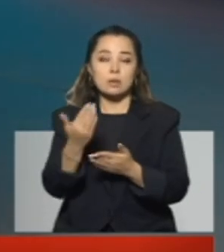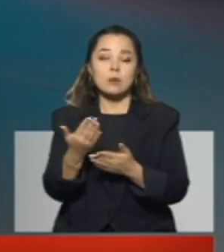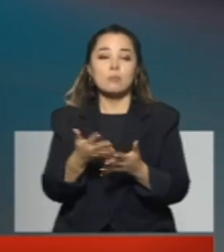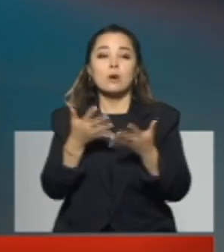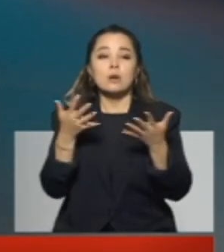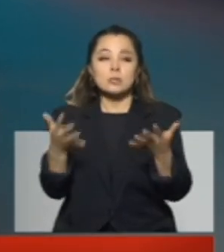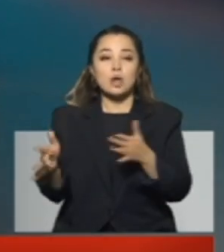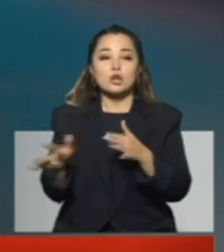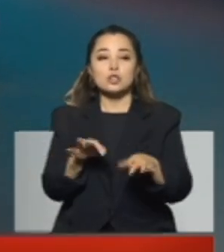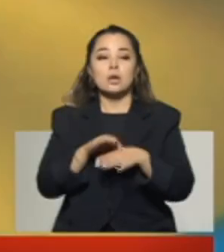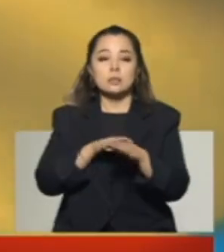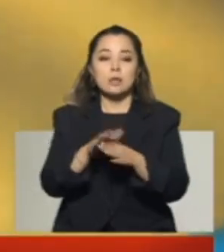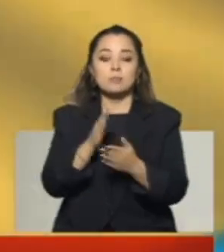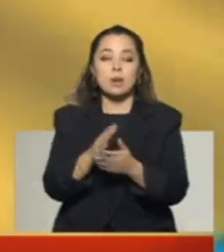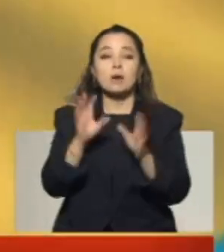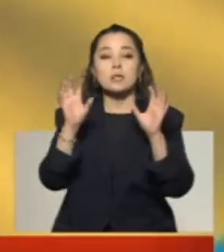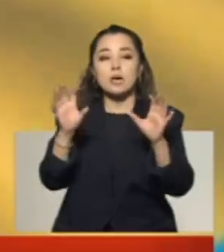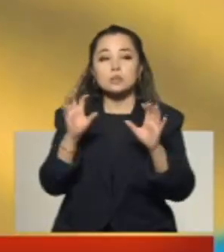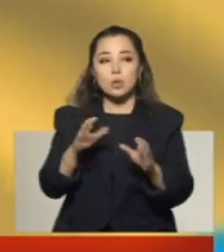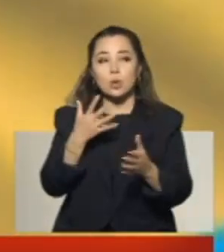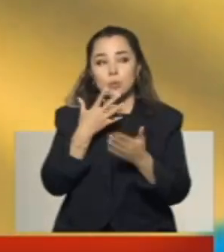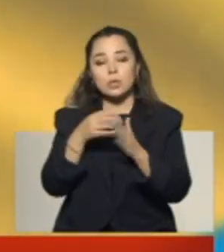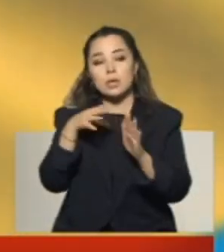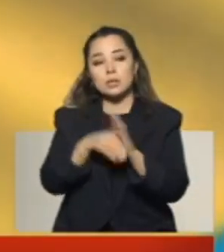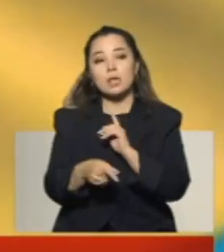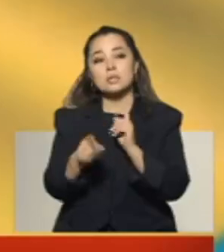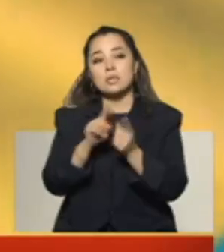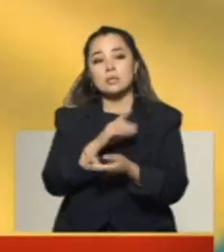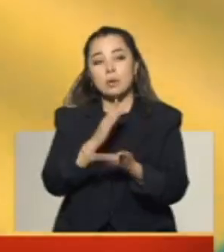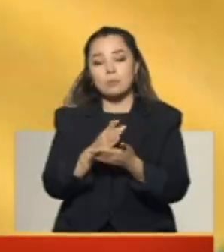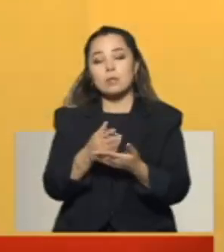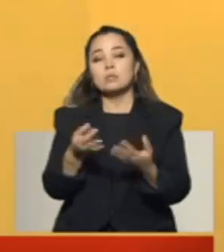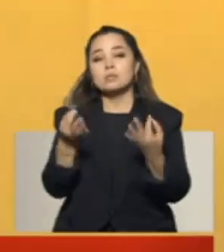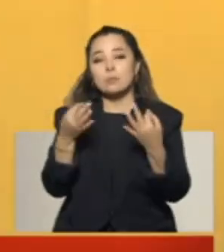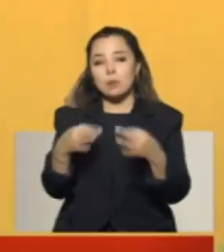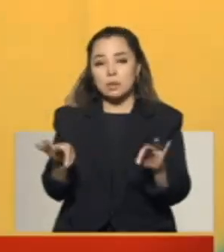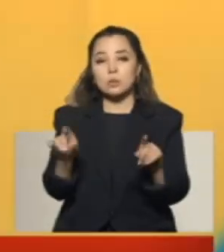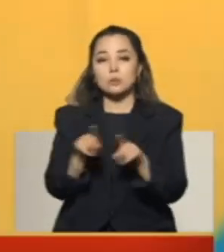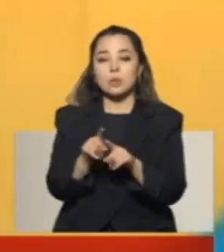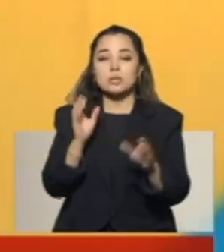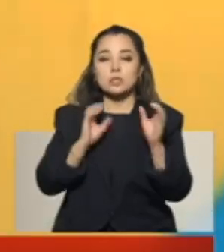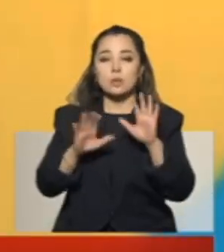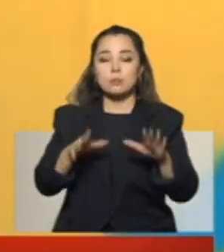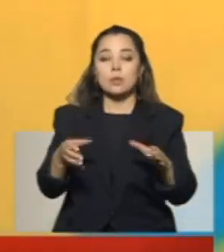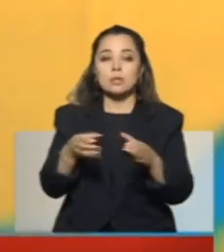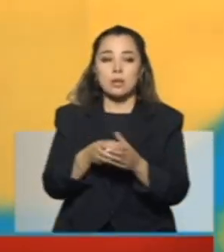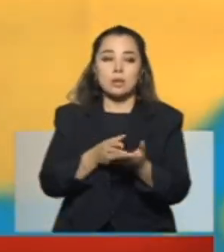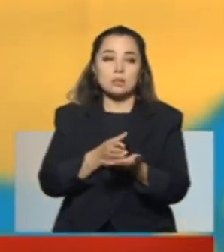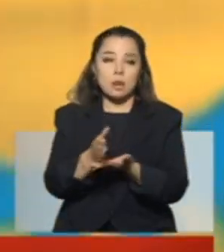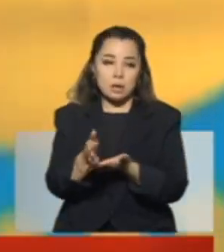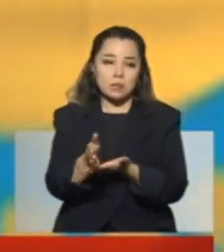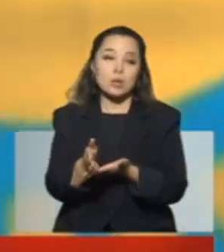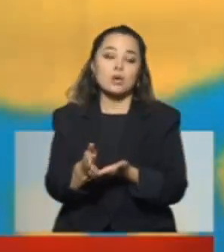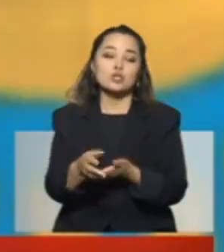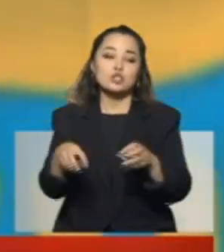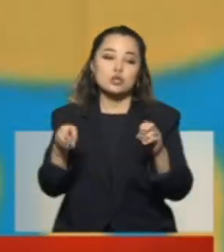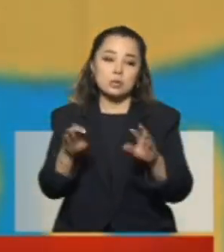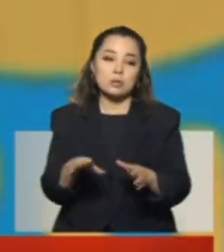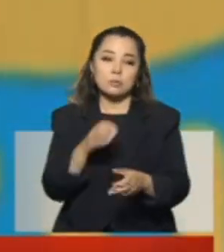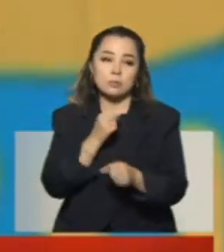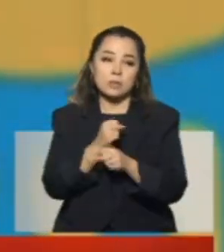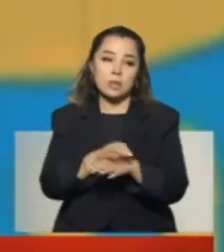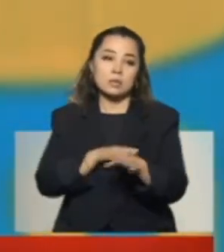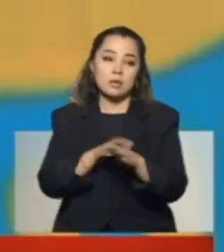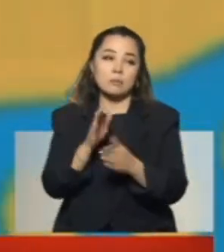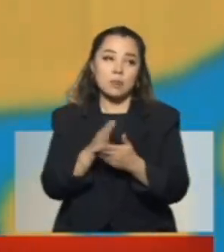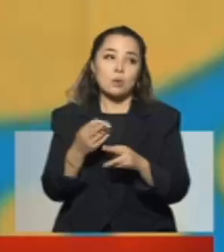ауқымды шара болды, себебі біз конституциямызға өзгерістер енгіздік, демократиялық жаңағы институттарды нығайтуға бағытталған шешімдер